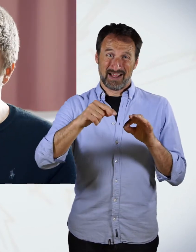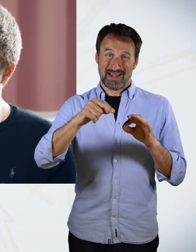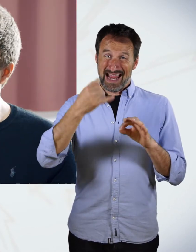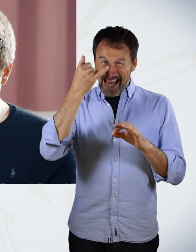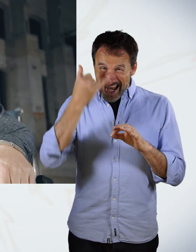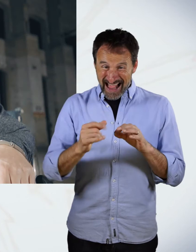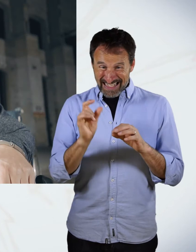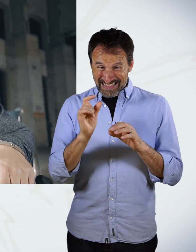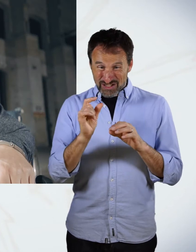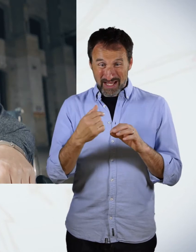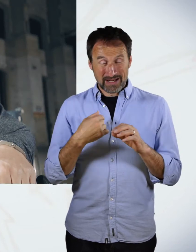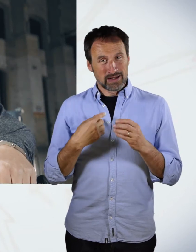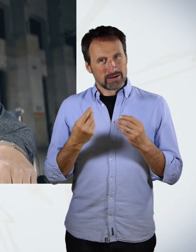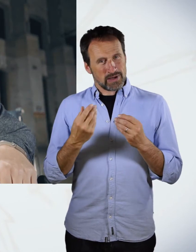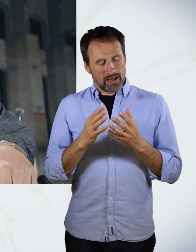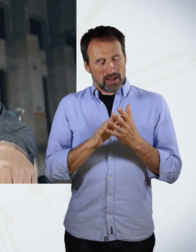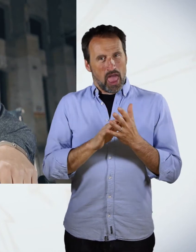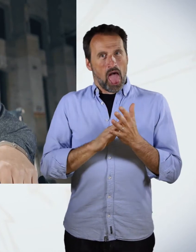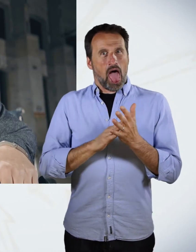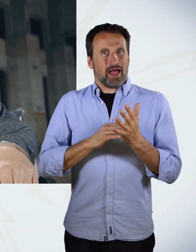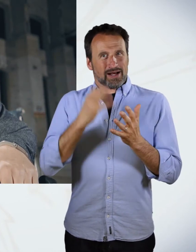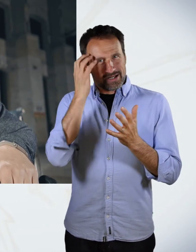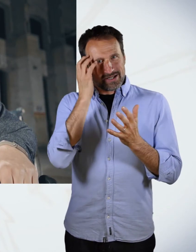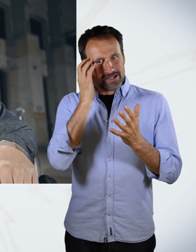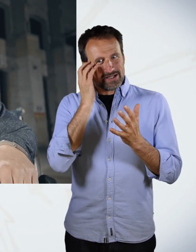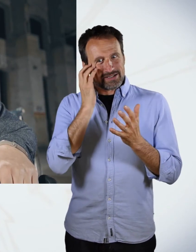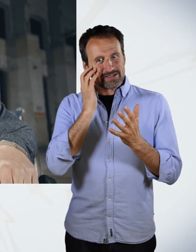gesetzt habe, da habe ich richtig gemerkt, wie meine Hände schwitzig wurden.